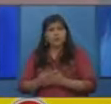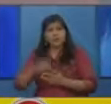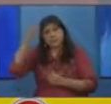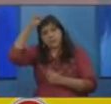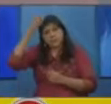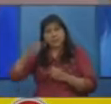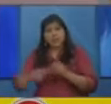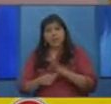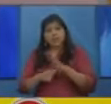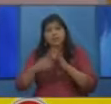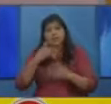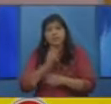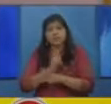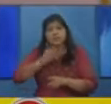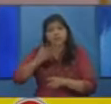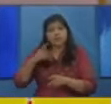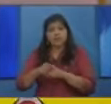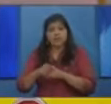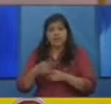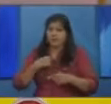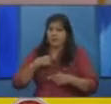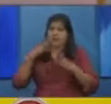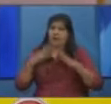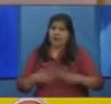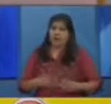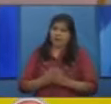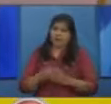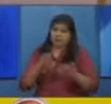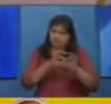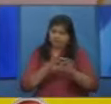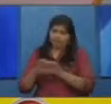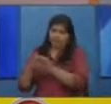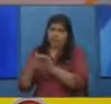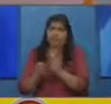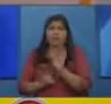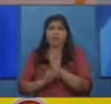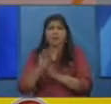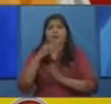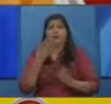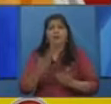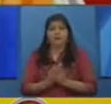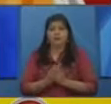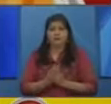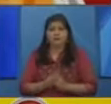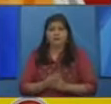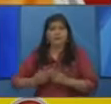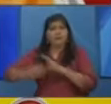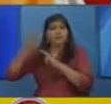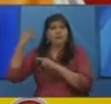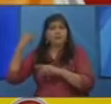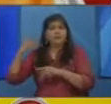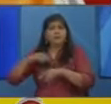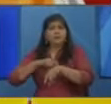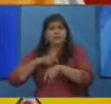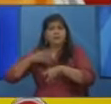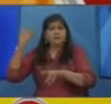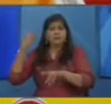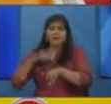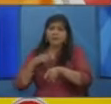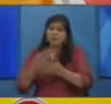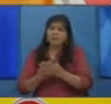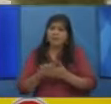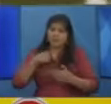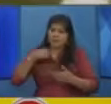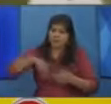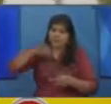अपने जीवन और सत्कार्यों के माध्यम से एकता की भावना को प्रगाढ़ किया है। पिछली शताब्दी में हमारे देश